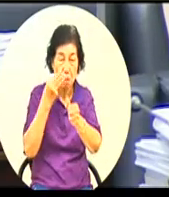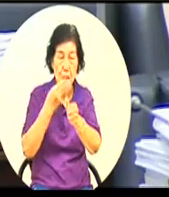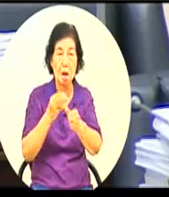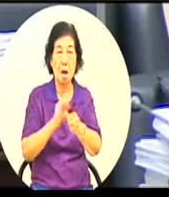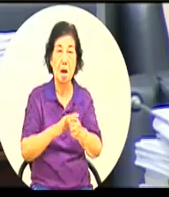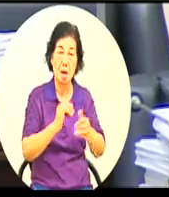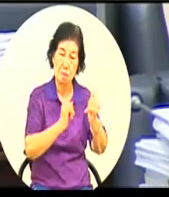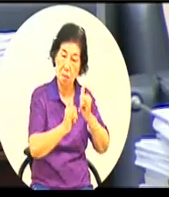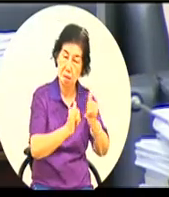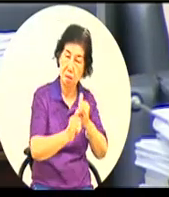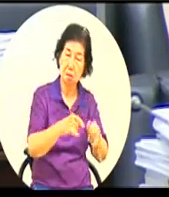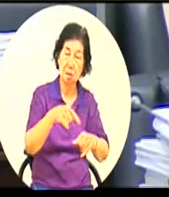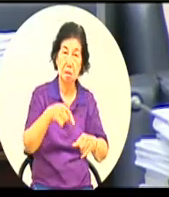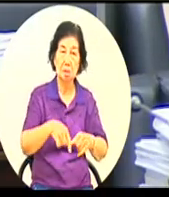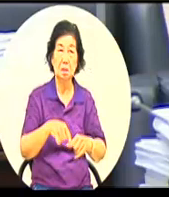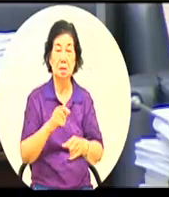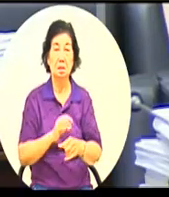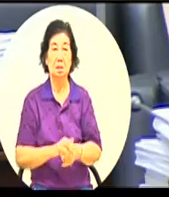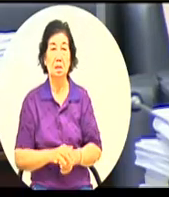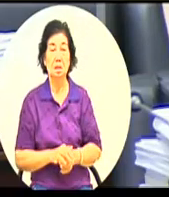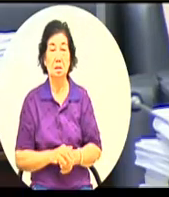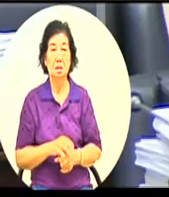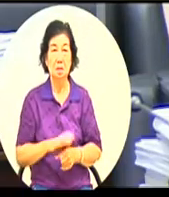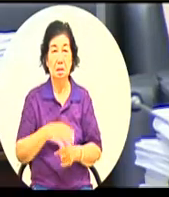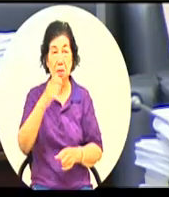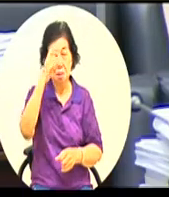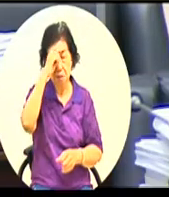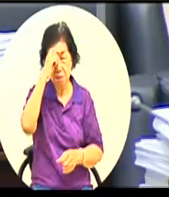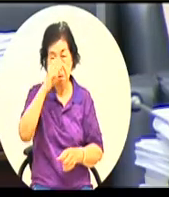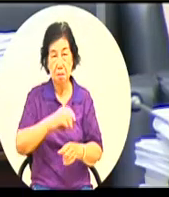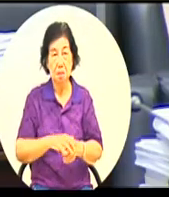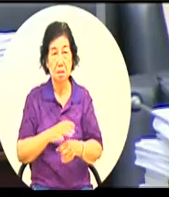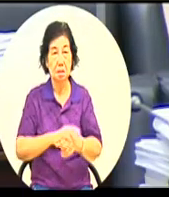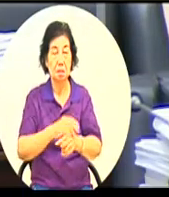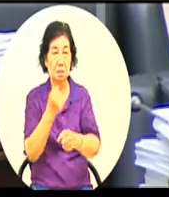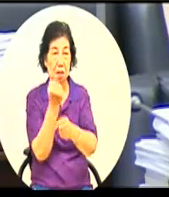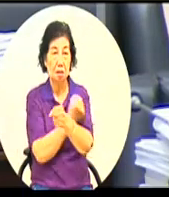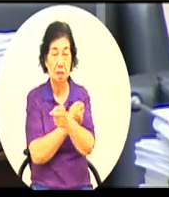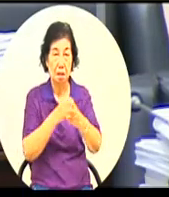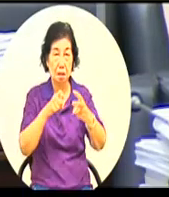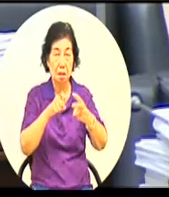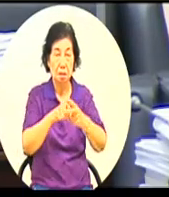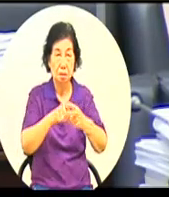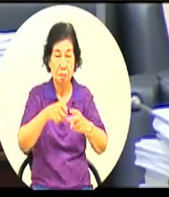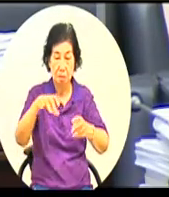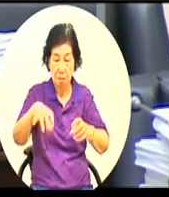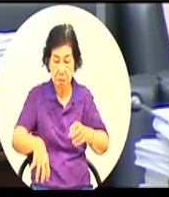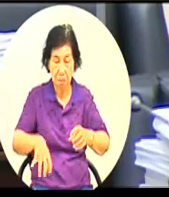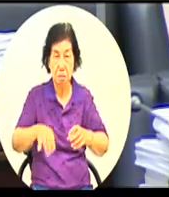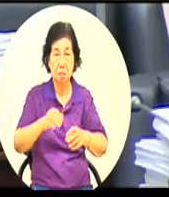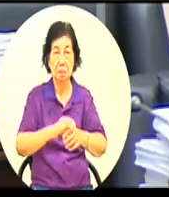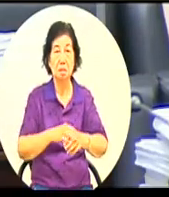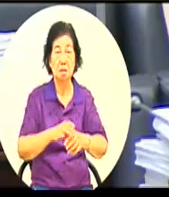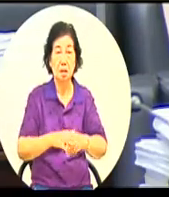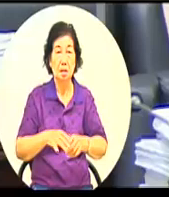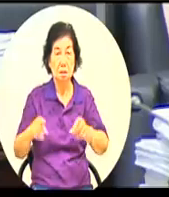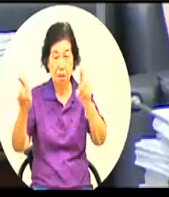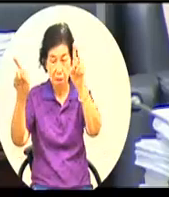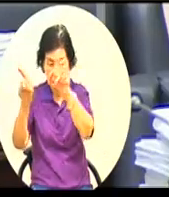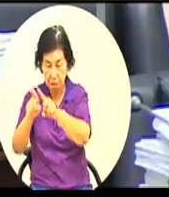啊，你有法当要求你的劳工局长比较南投县安尼做无？来，简单答复